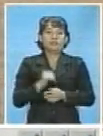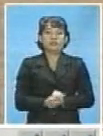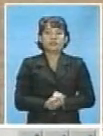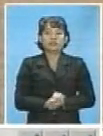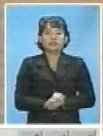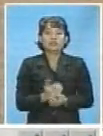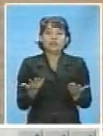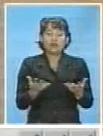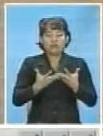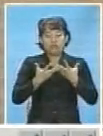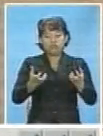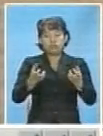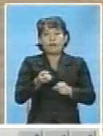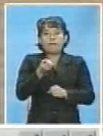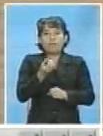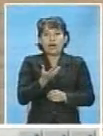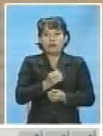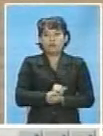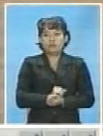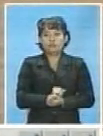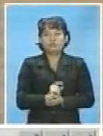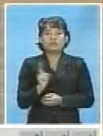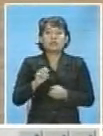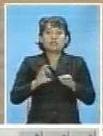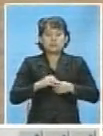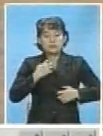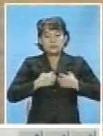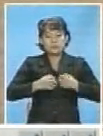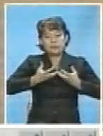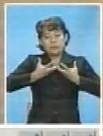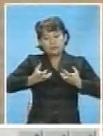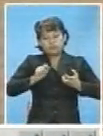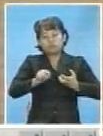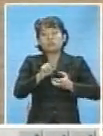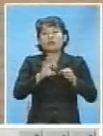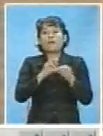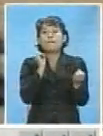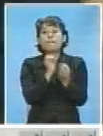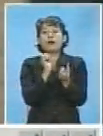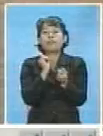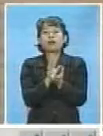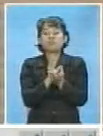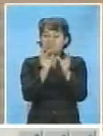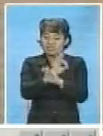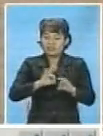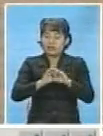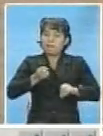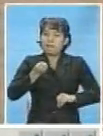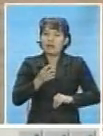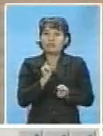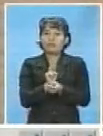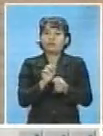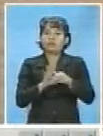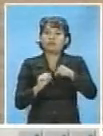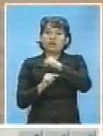ความสูญเสียอย่างมหาศาลแต่วิกฤตที่รุนแรงไปยิ่งกว่าก็คือวิกฤตเรื่องการทุจริตคอร์รัปชันซึ่ง